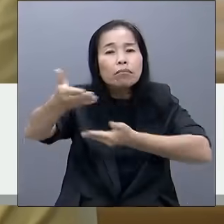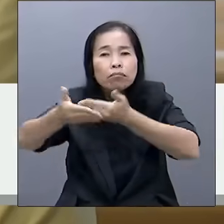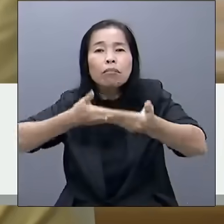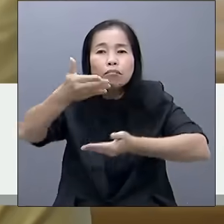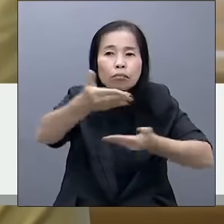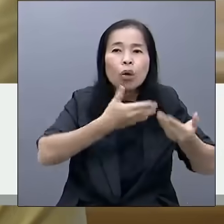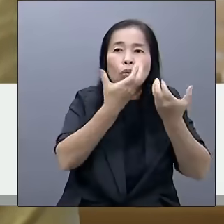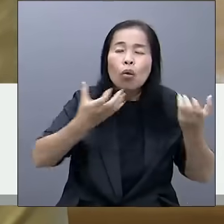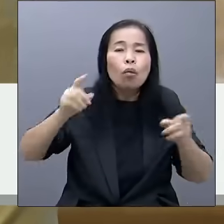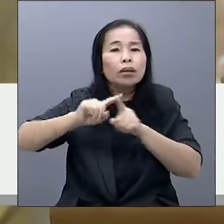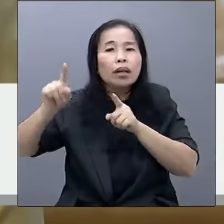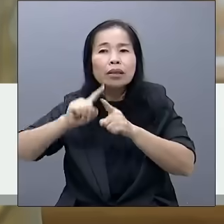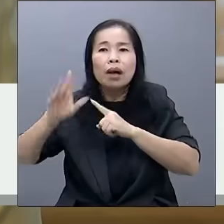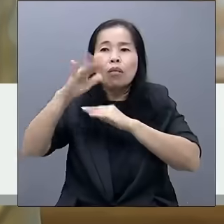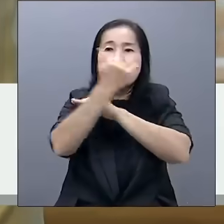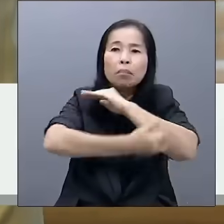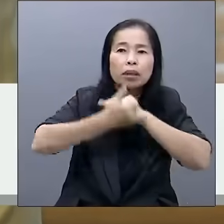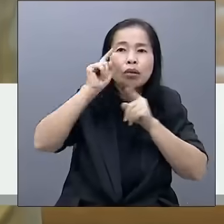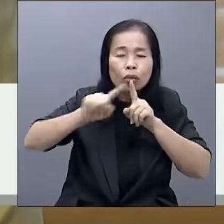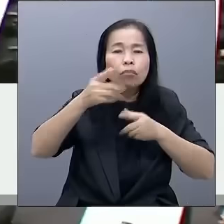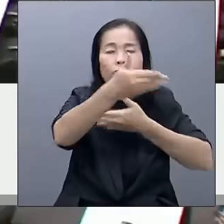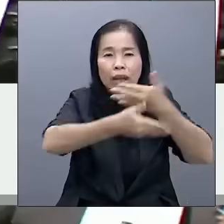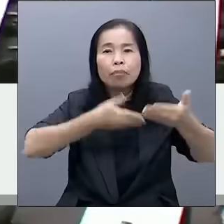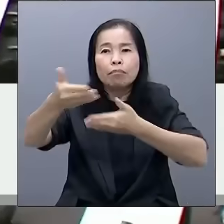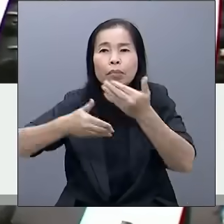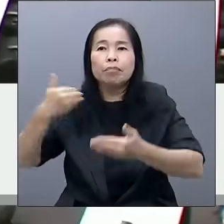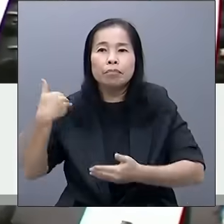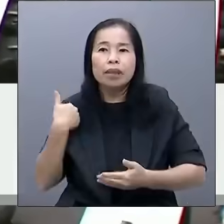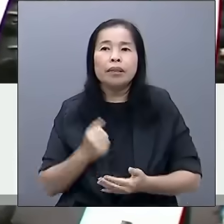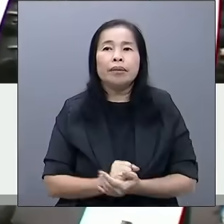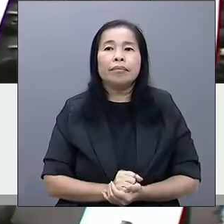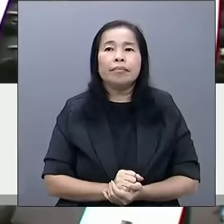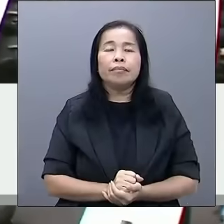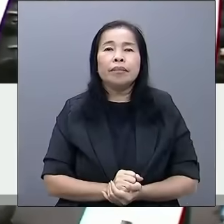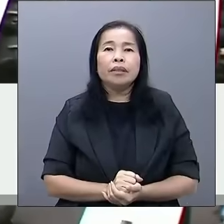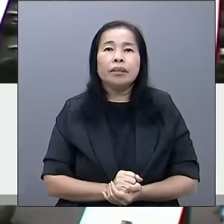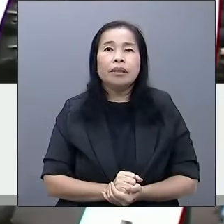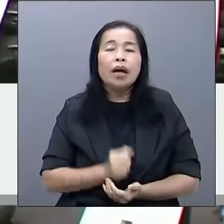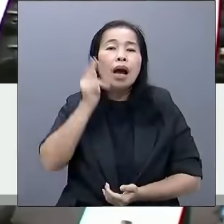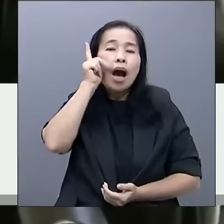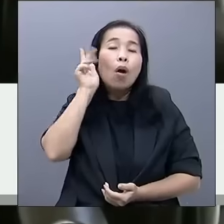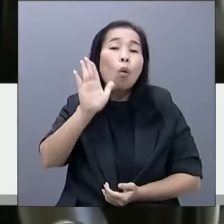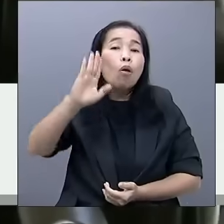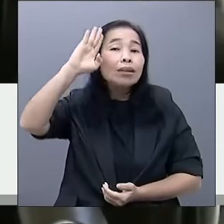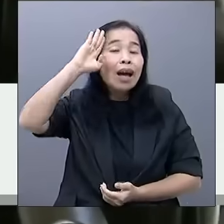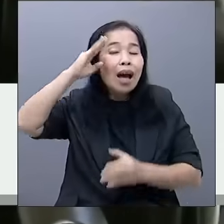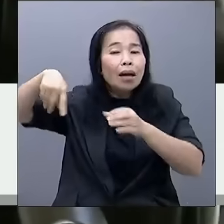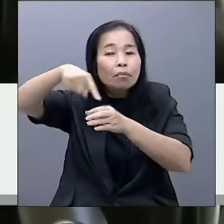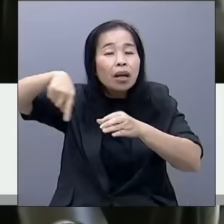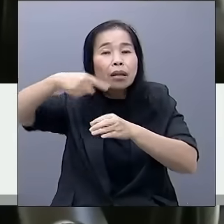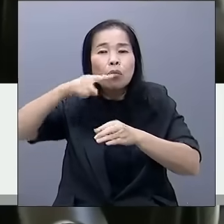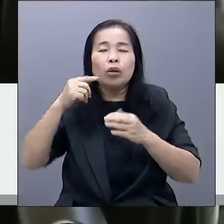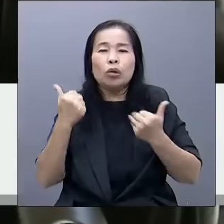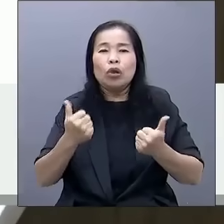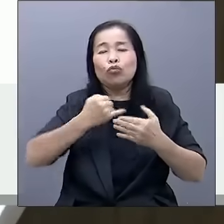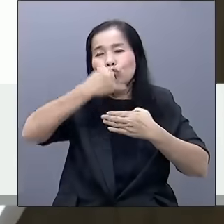ยุทโธปกรณ์หรือการค้าต่างตอบแทนด้วยแหล่งข่าวความมั่นคงระบุว่าการพูดคุยยังไม่ลง